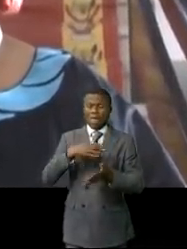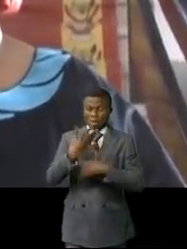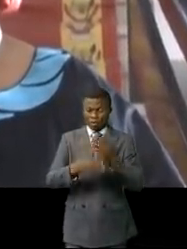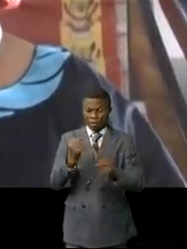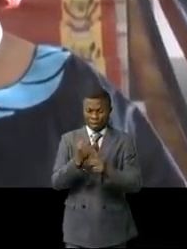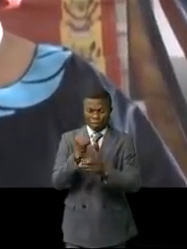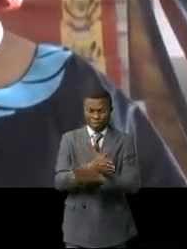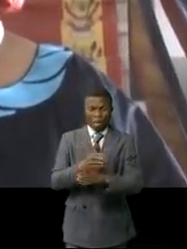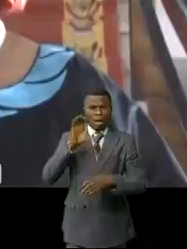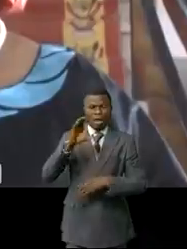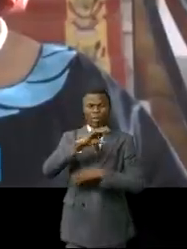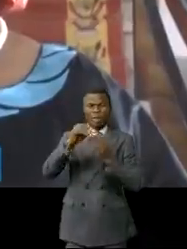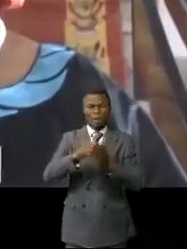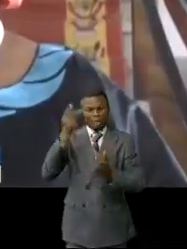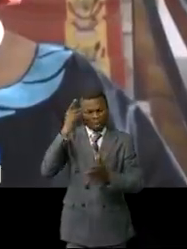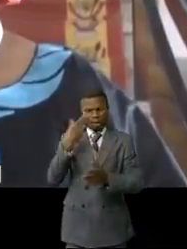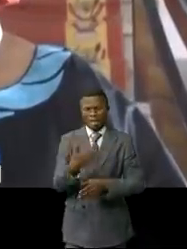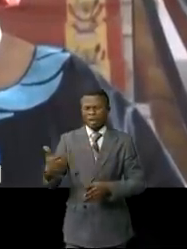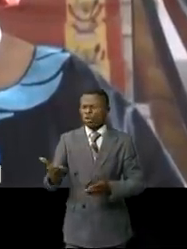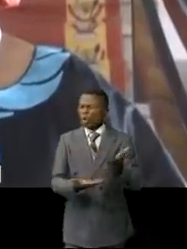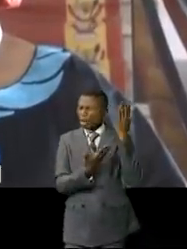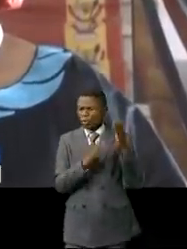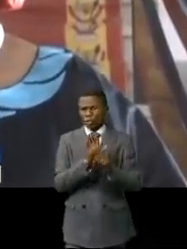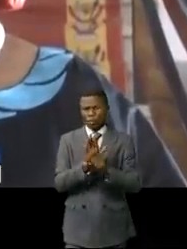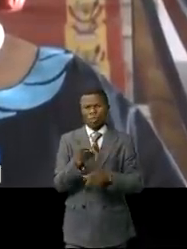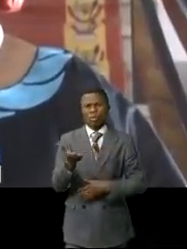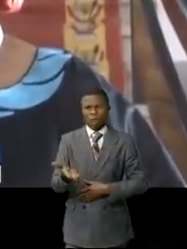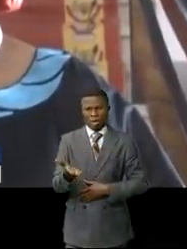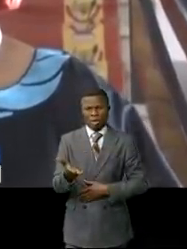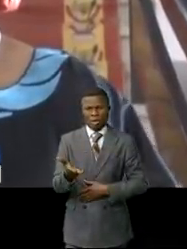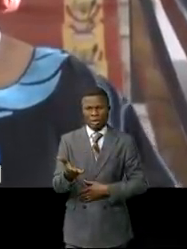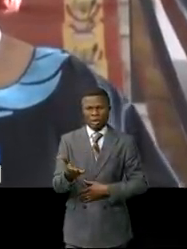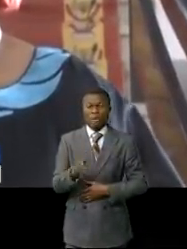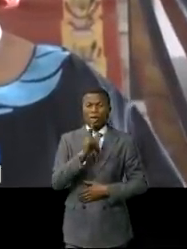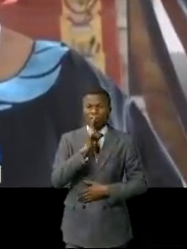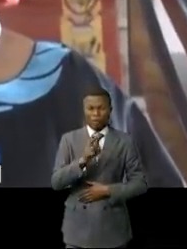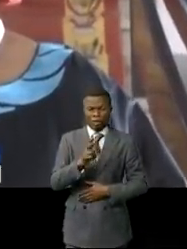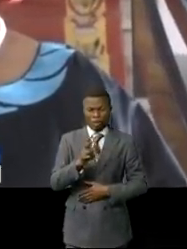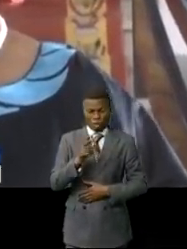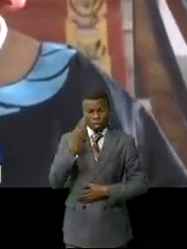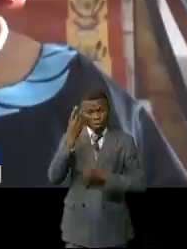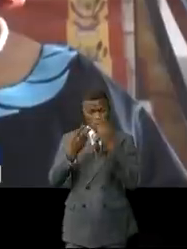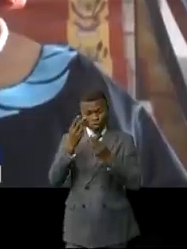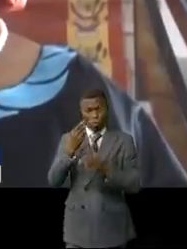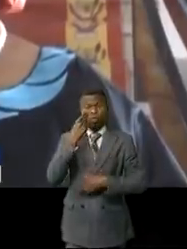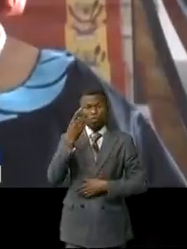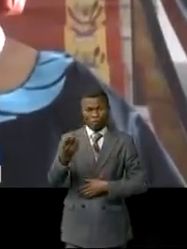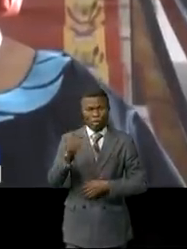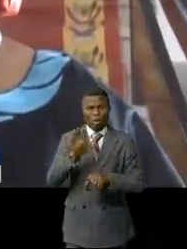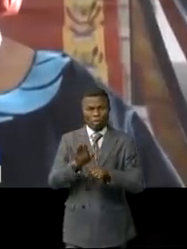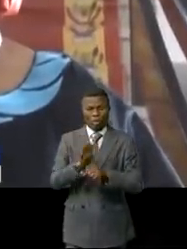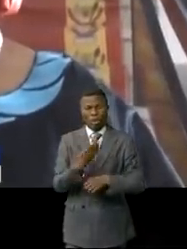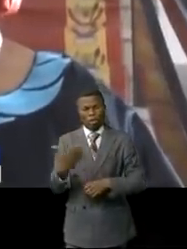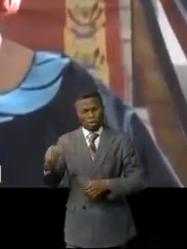Banque centrale, c'est un élément extrêmement important. Et bien sûr, si vous déroulez, vous trouverez beaucoup de